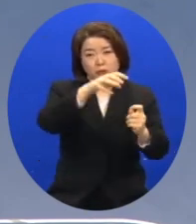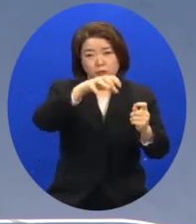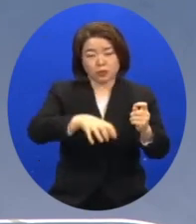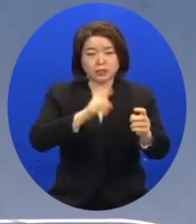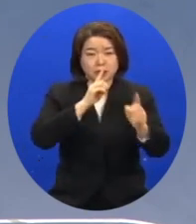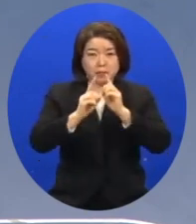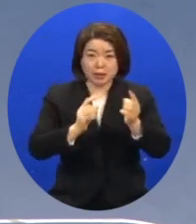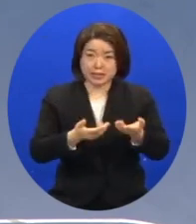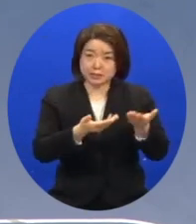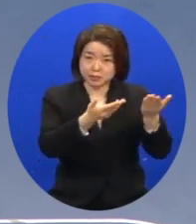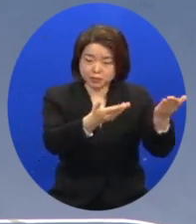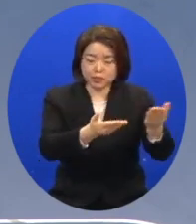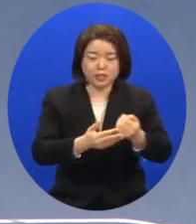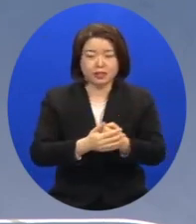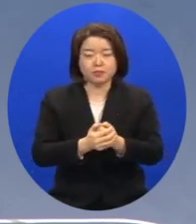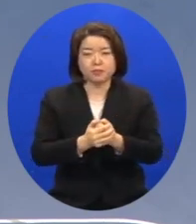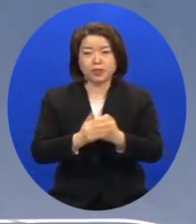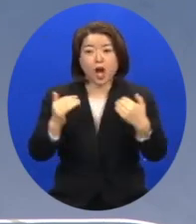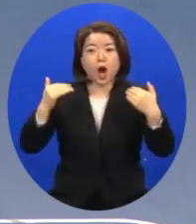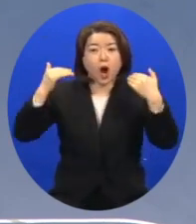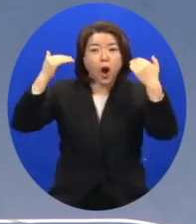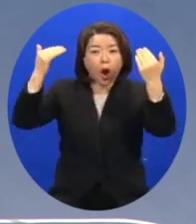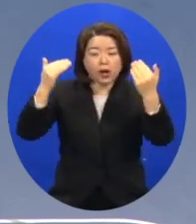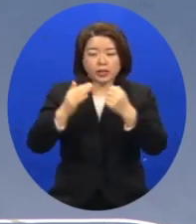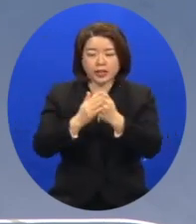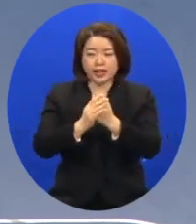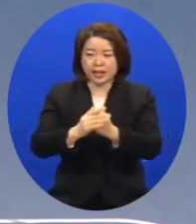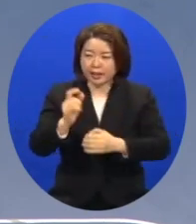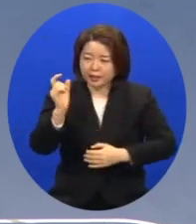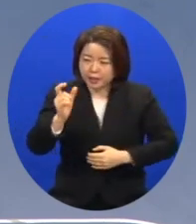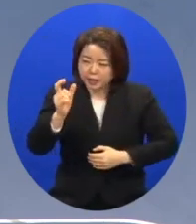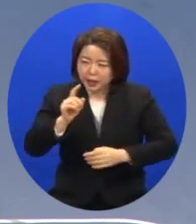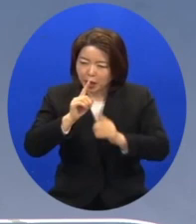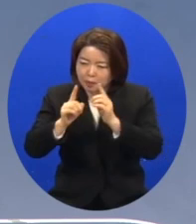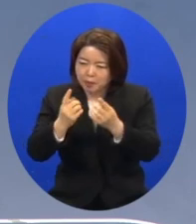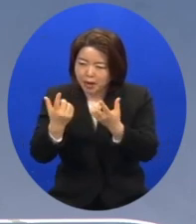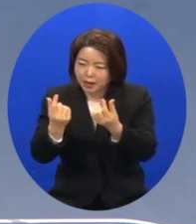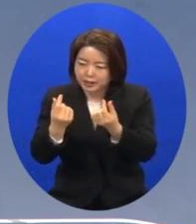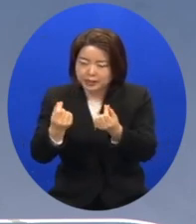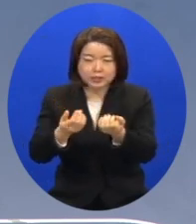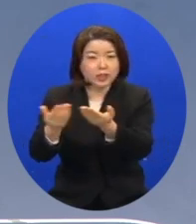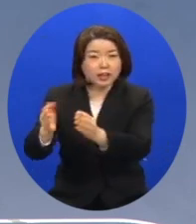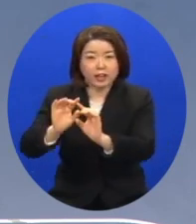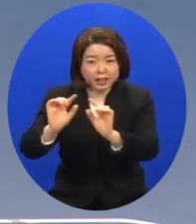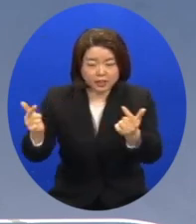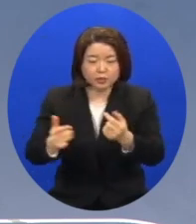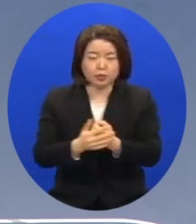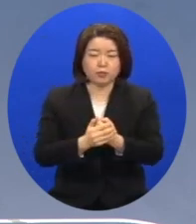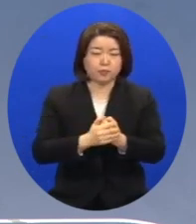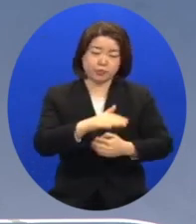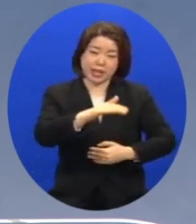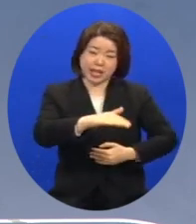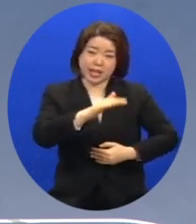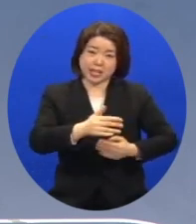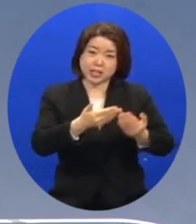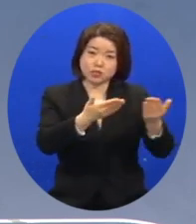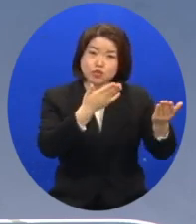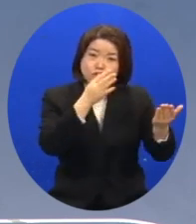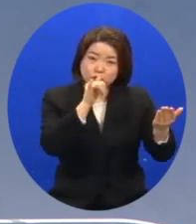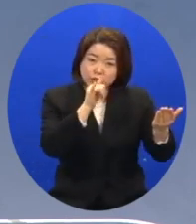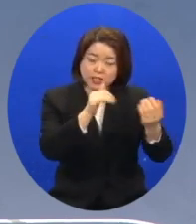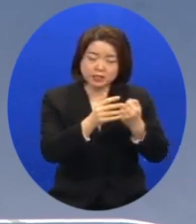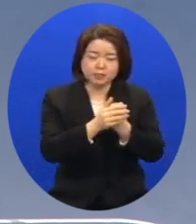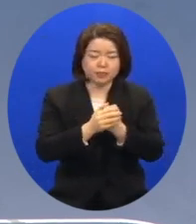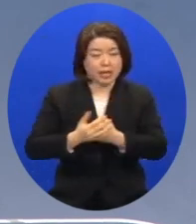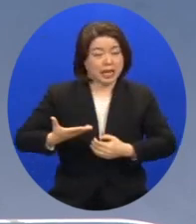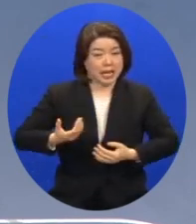그는 어른들에게 할 수 있는 그런 굳은 음식과 같은 말씀을 전하지 못하고 어린 아이들에게 나 줄 수 있는 말씀 젖과